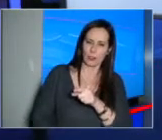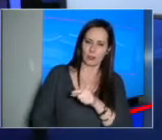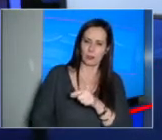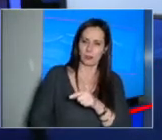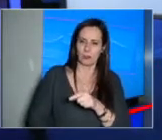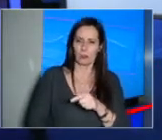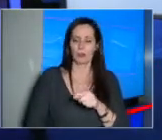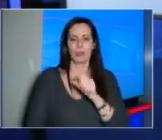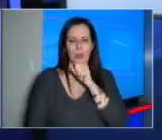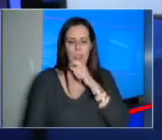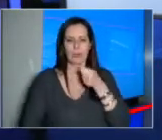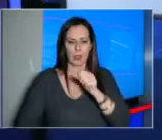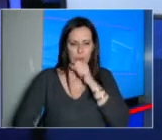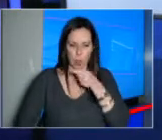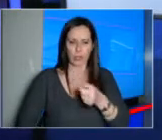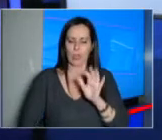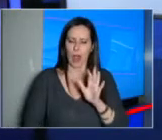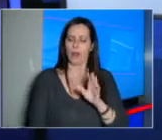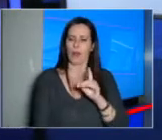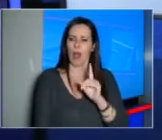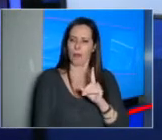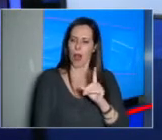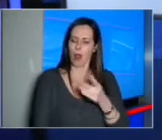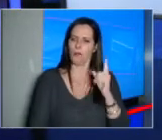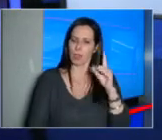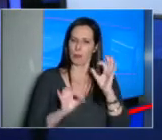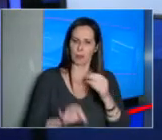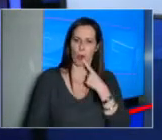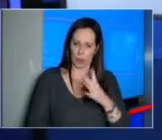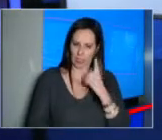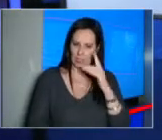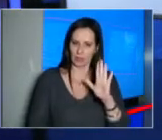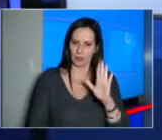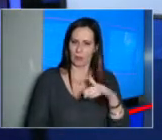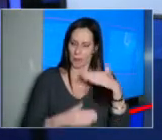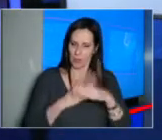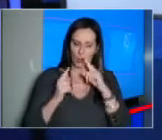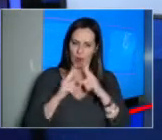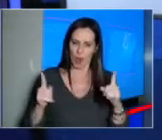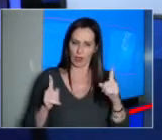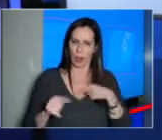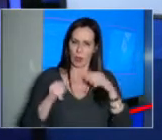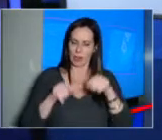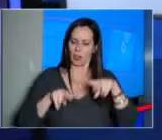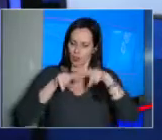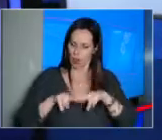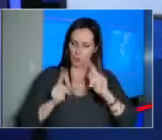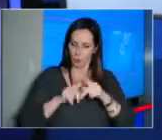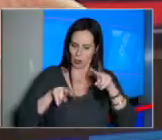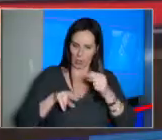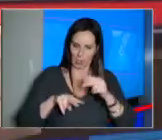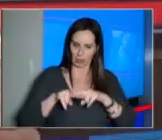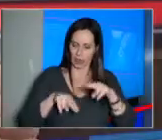כי זה לא פנסיה. קצבאות זקנה, אני נכון. מסכים איתך, אבל... ואז בעצם אתה אומר לי, תקשיב, הני, בסוף השנה אני מגיע ליתרות, במקום להכניס את